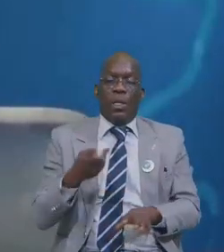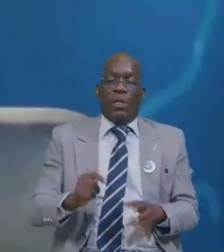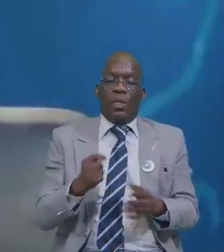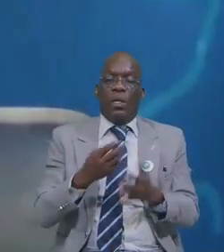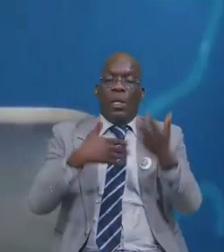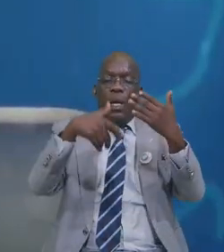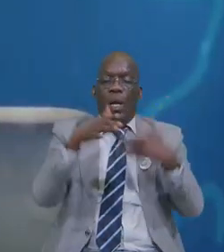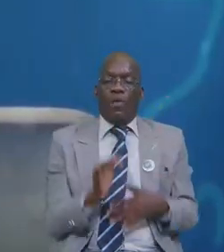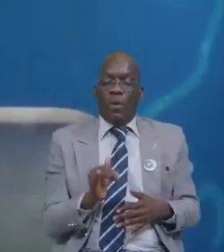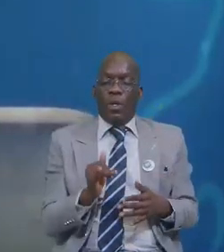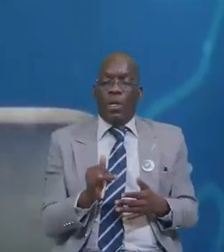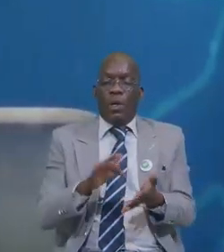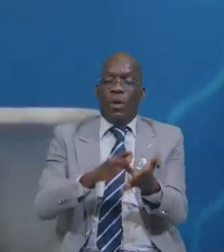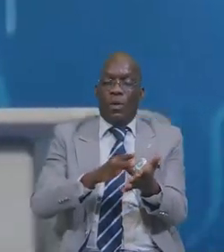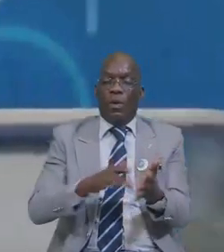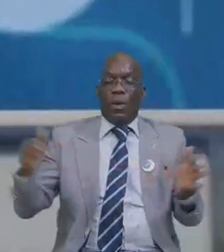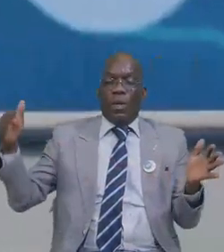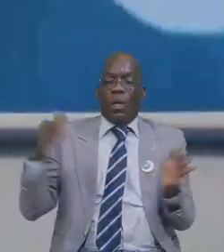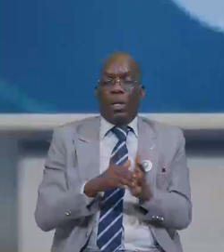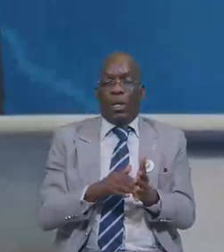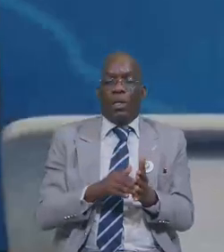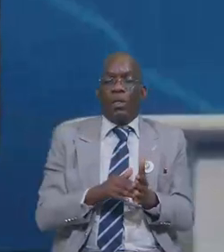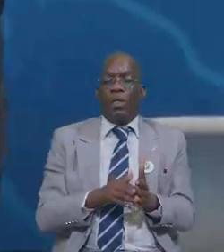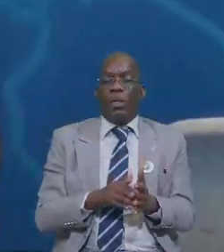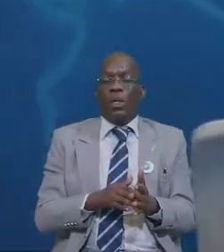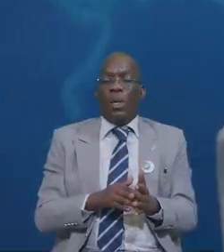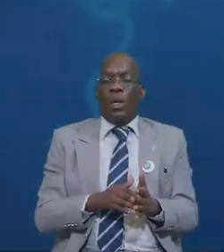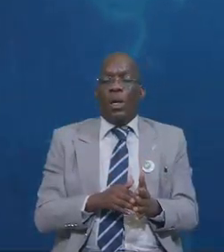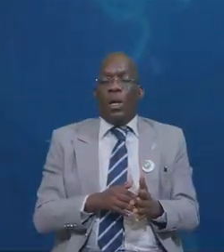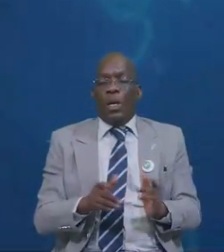céleste contre les chutes fatales.